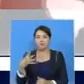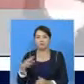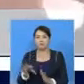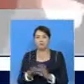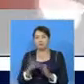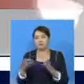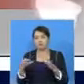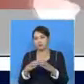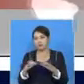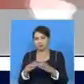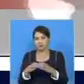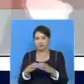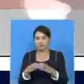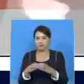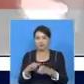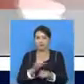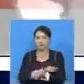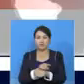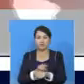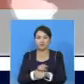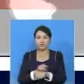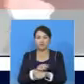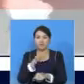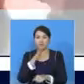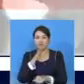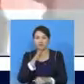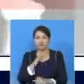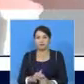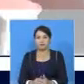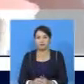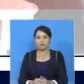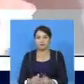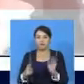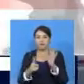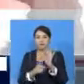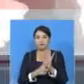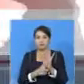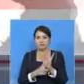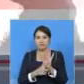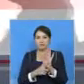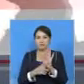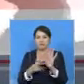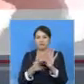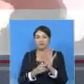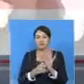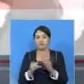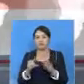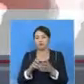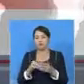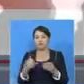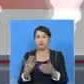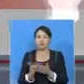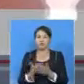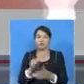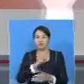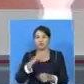сайлау округінде сағат жергілікті уақытпен 7-де 8 учаскеде сайлау